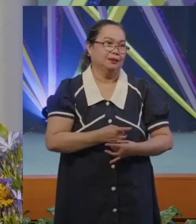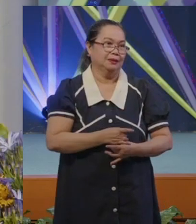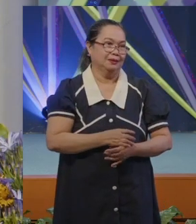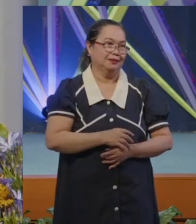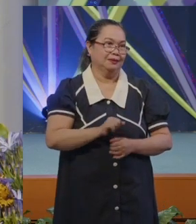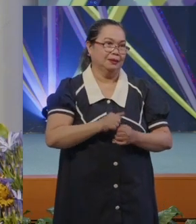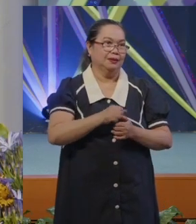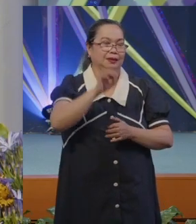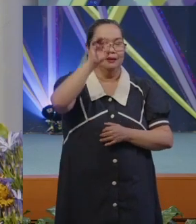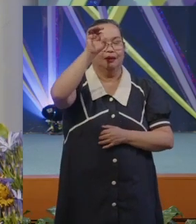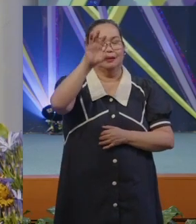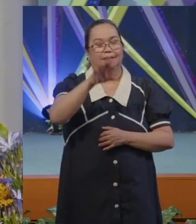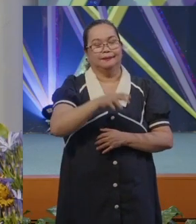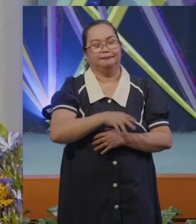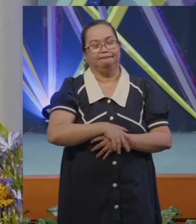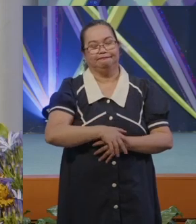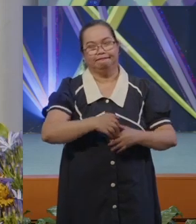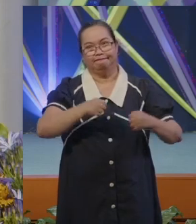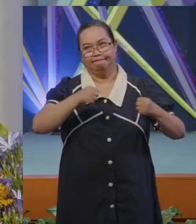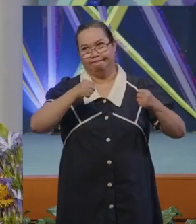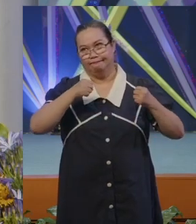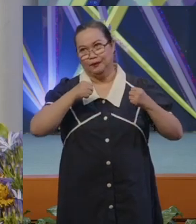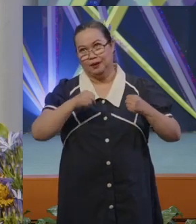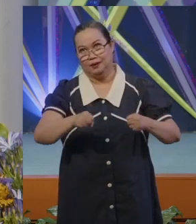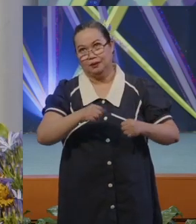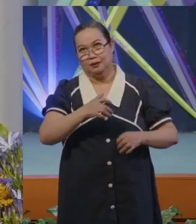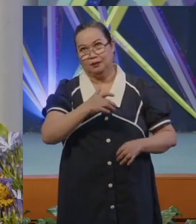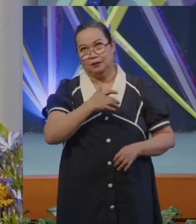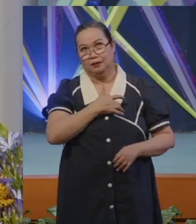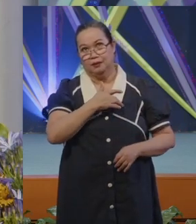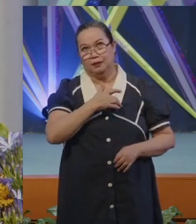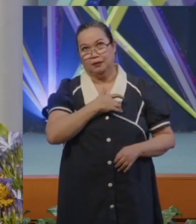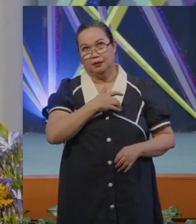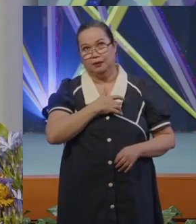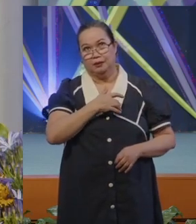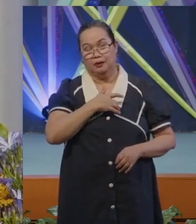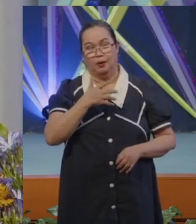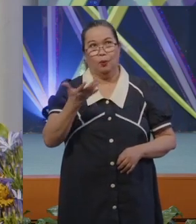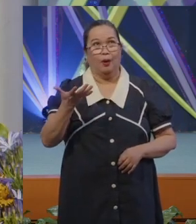ay sobrang lakas na wala